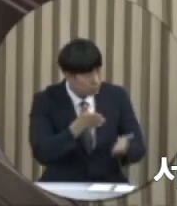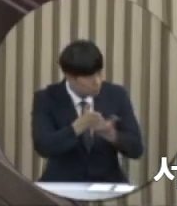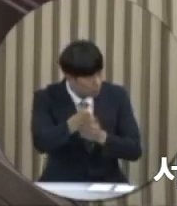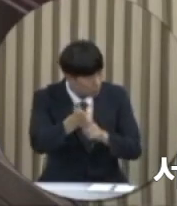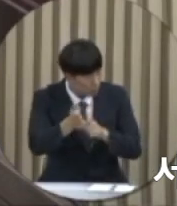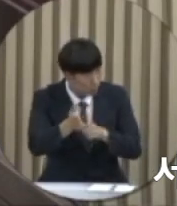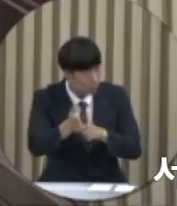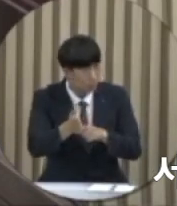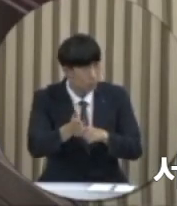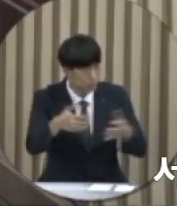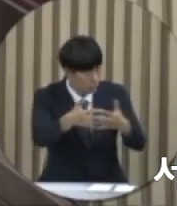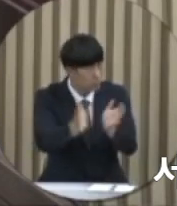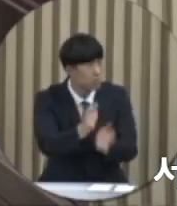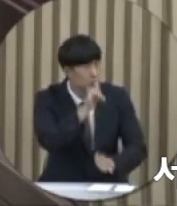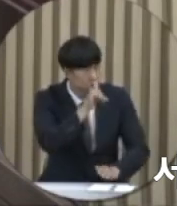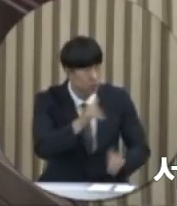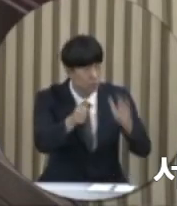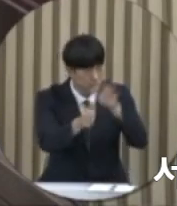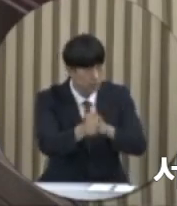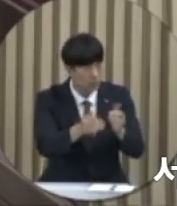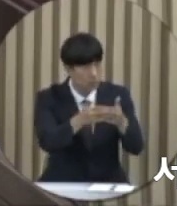공동주택 관리팀이